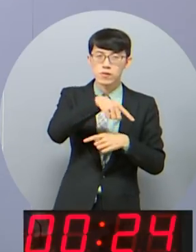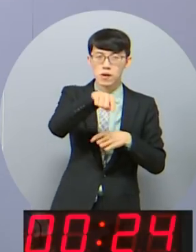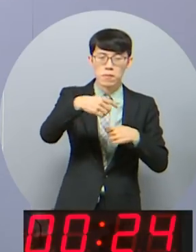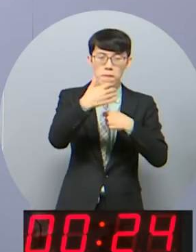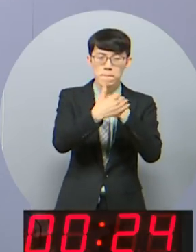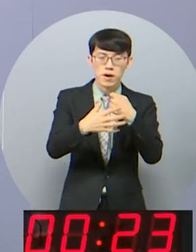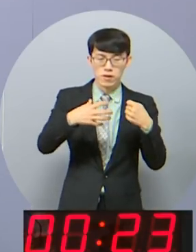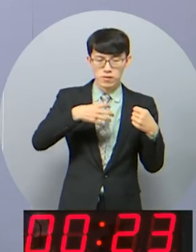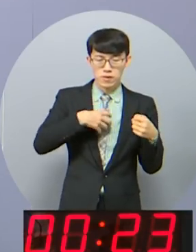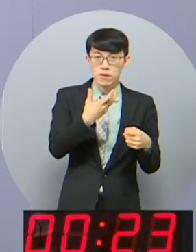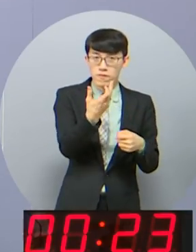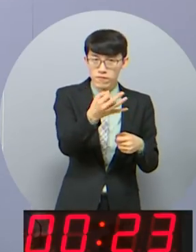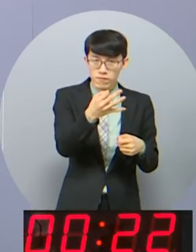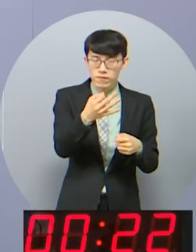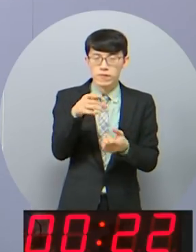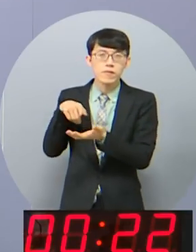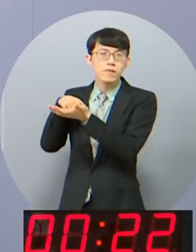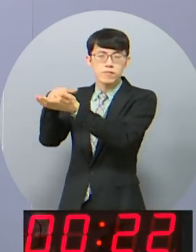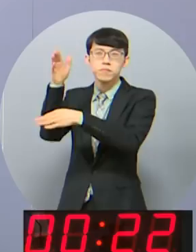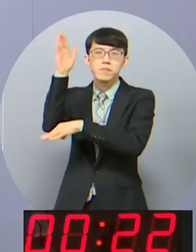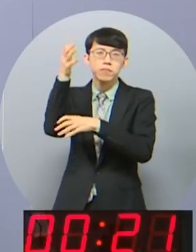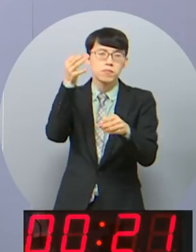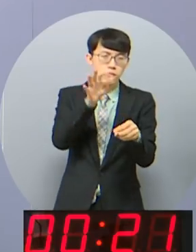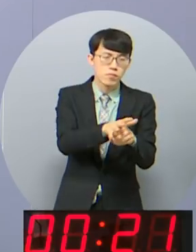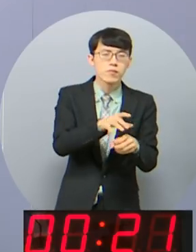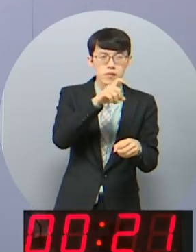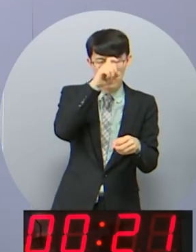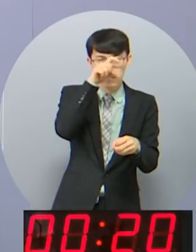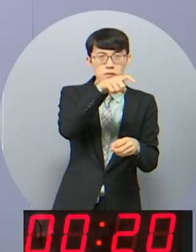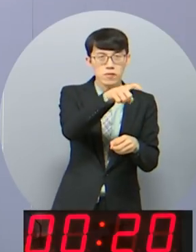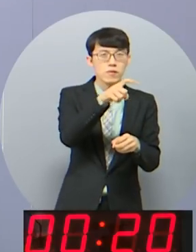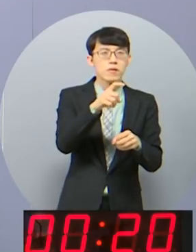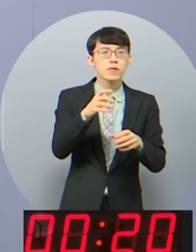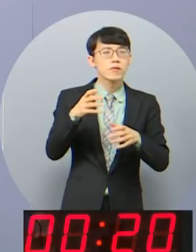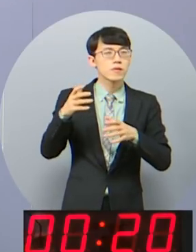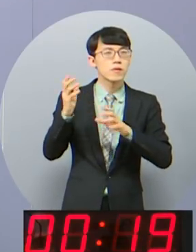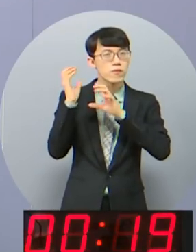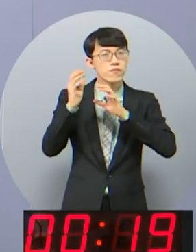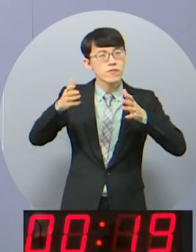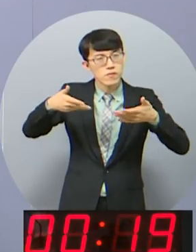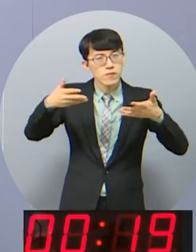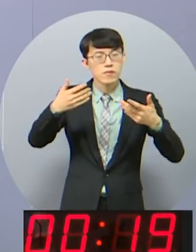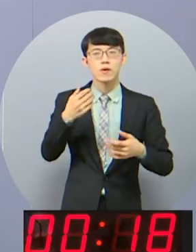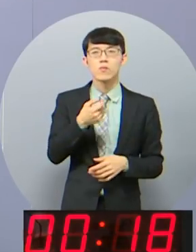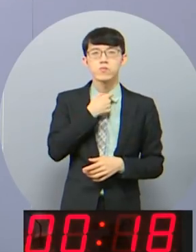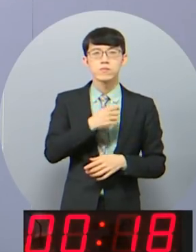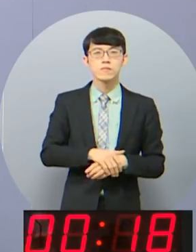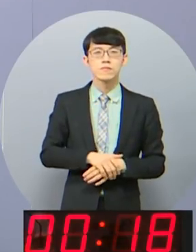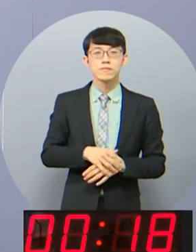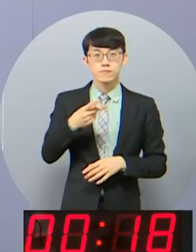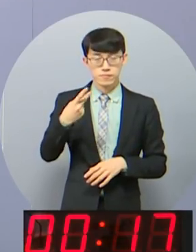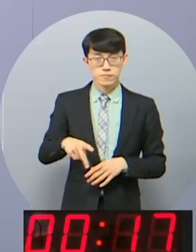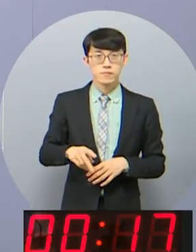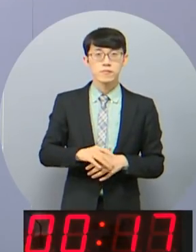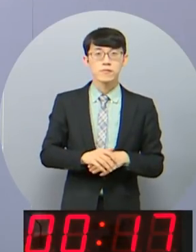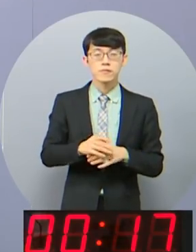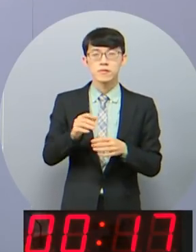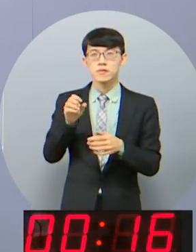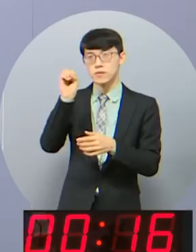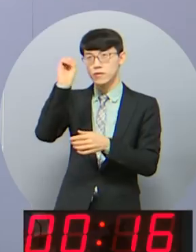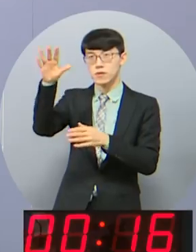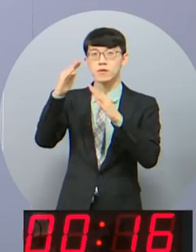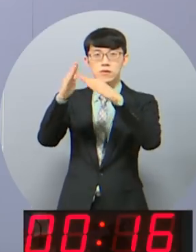哦，包装让咱农民减负担嘛呢。我建议哦，市政府哦办理农民的健